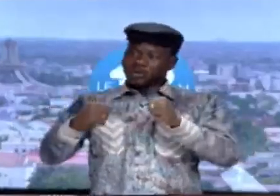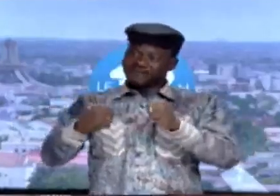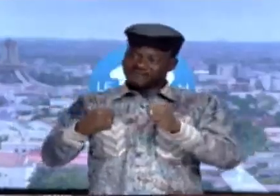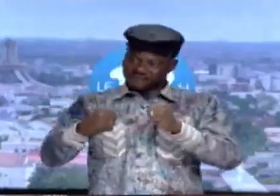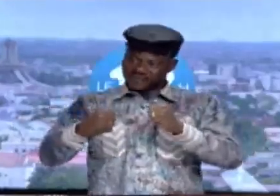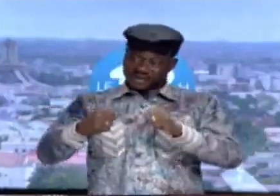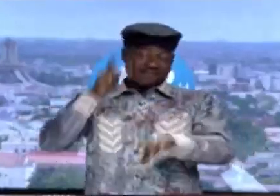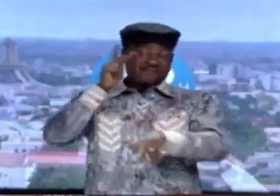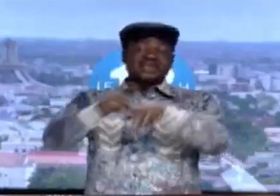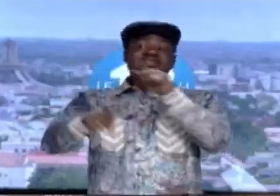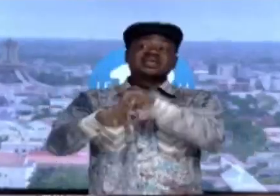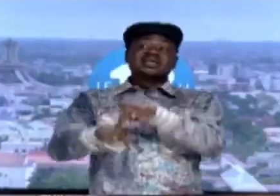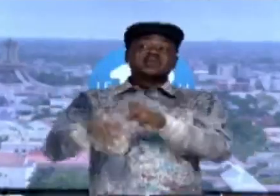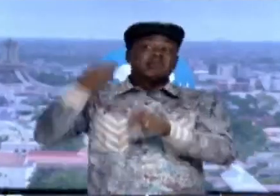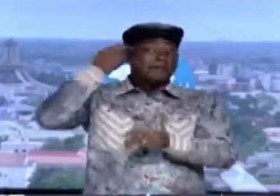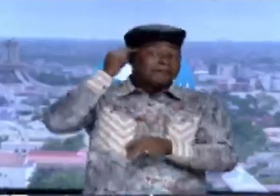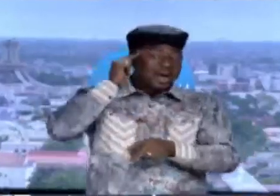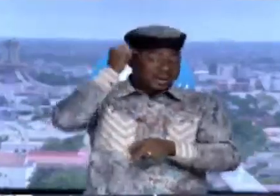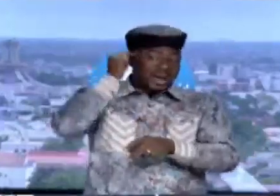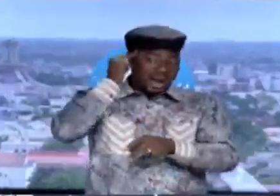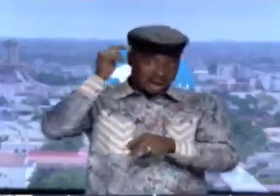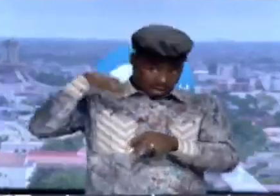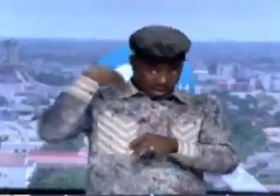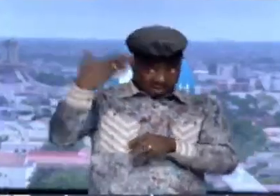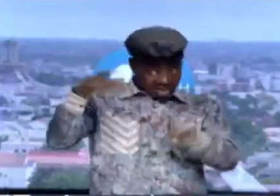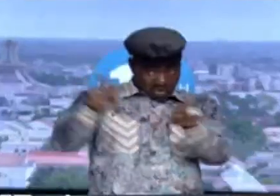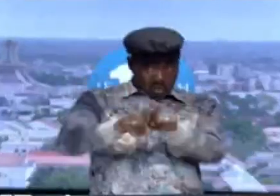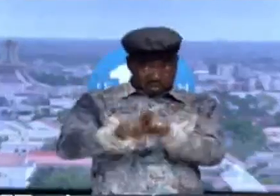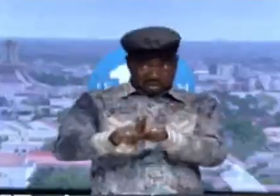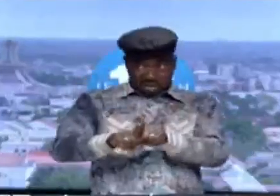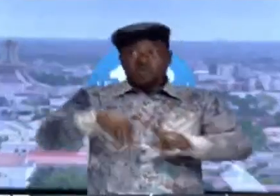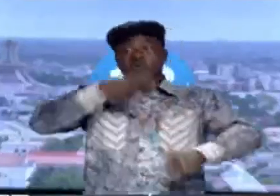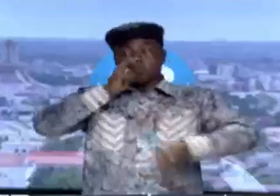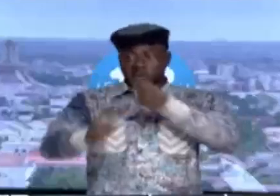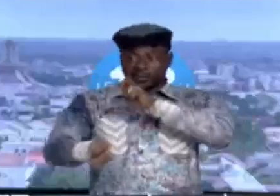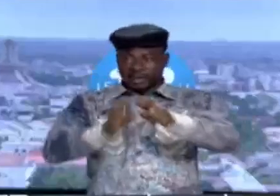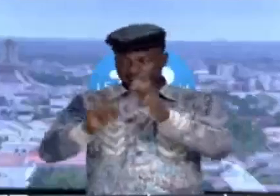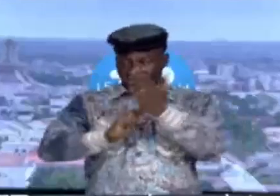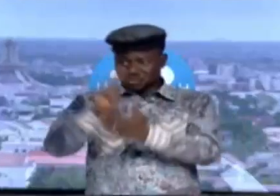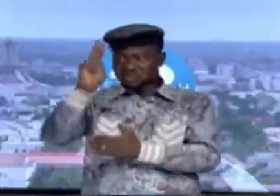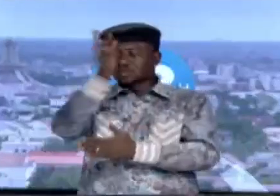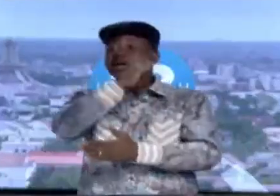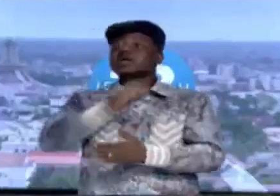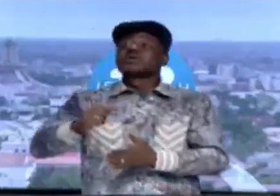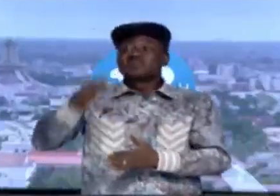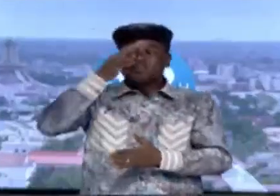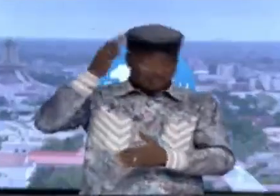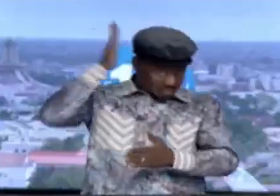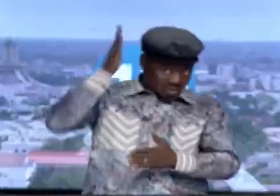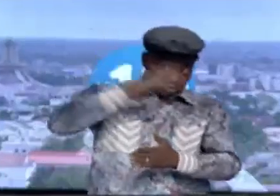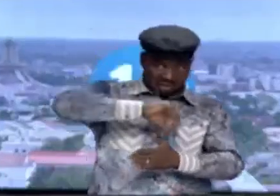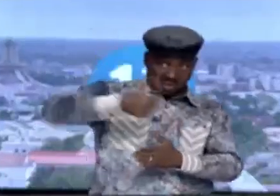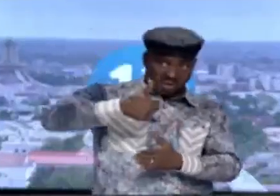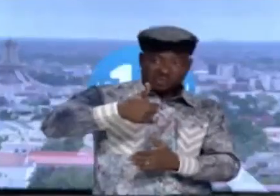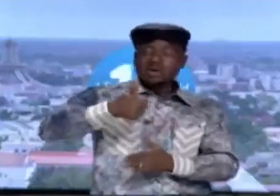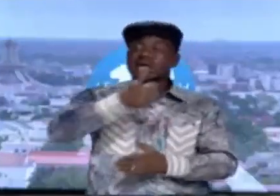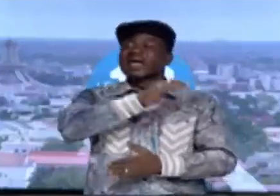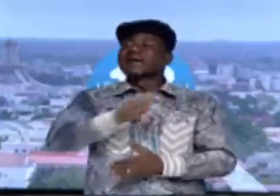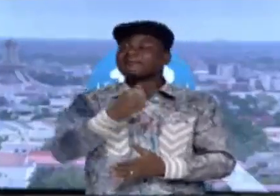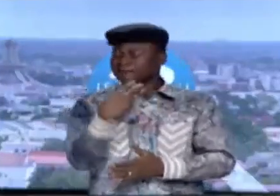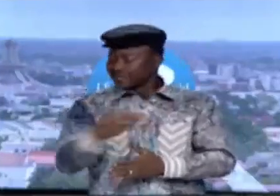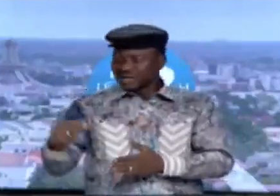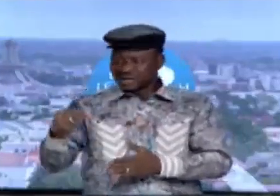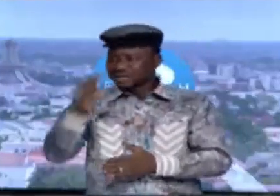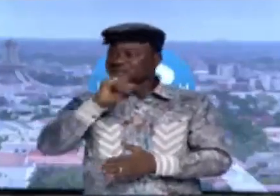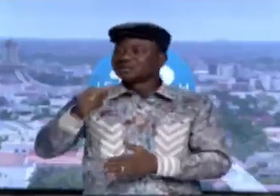mentale, pour leur avenir. La problématique de l'usage de stupéfiants et autres substances psychoactives